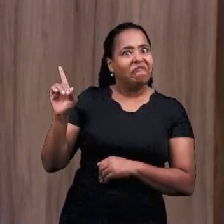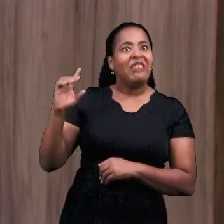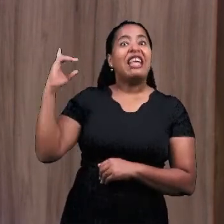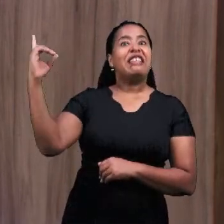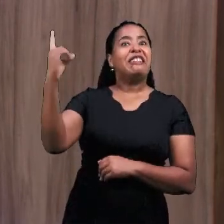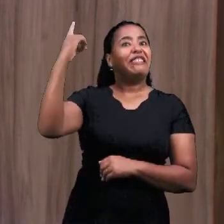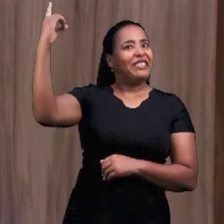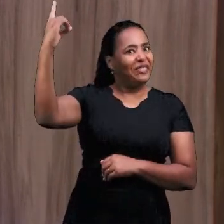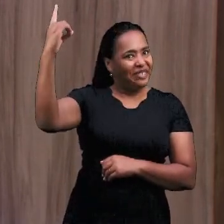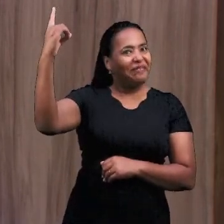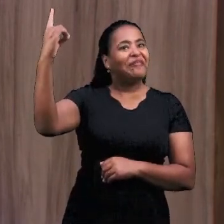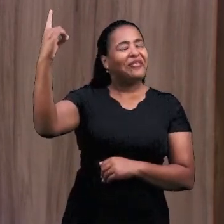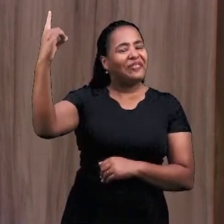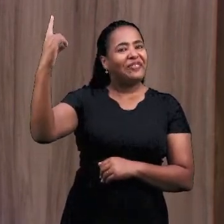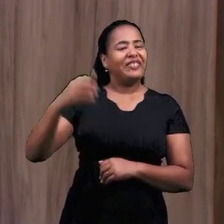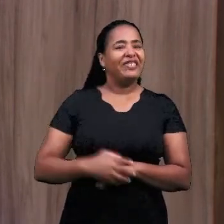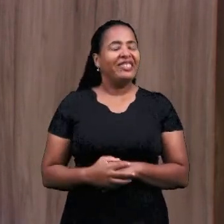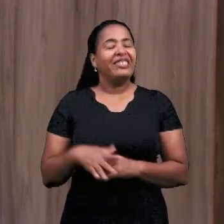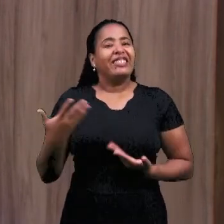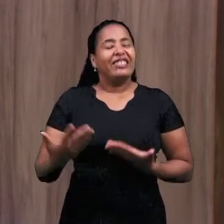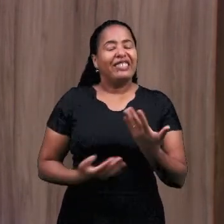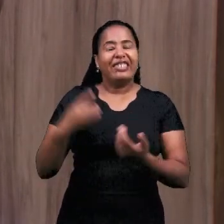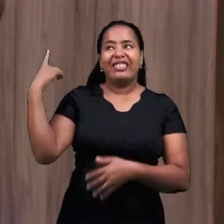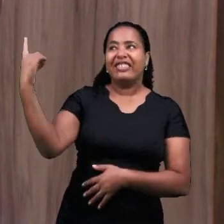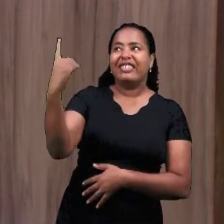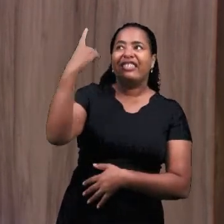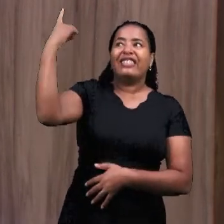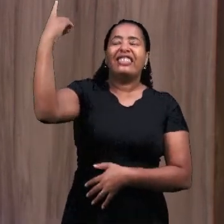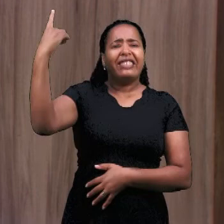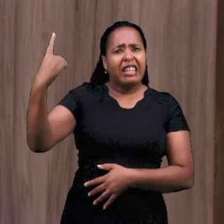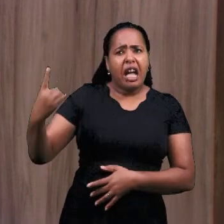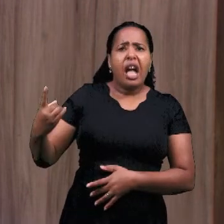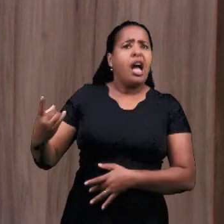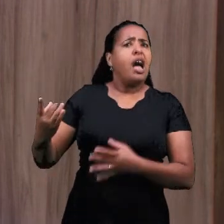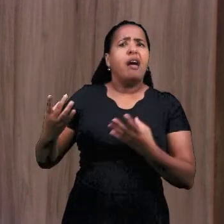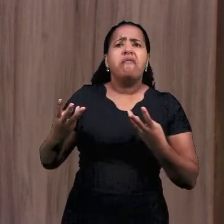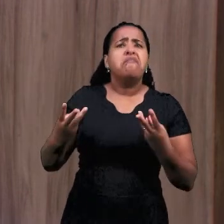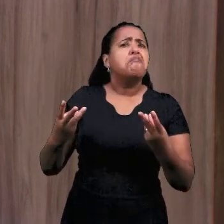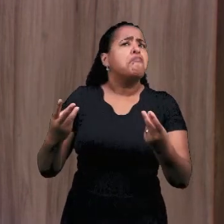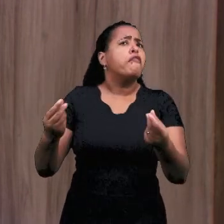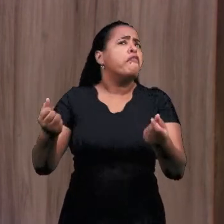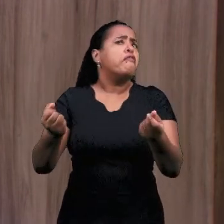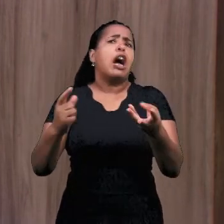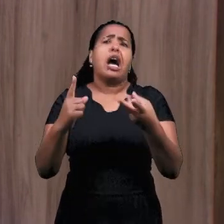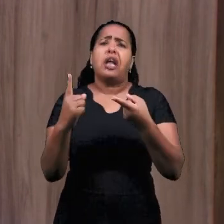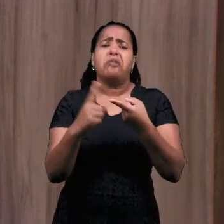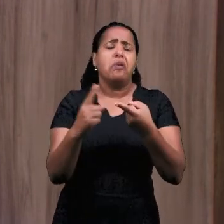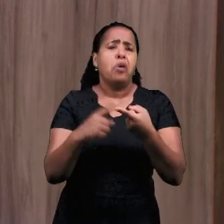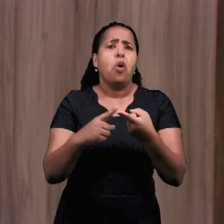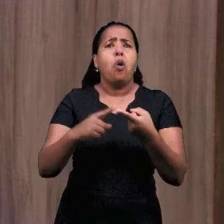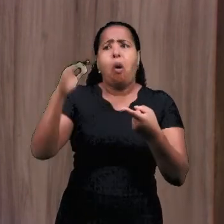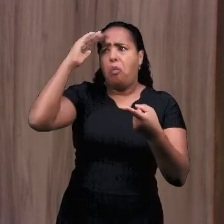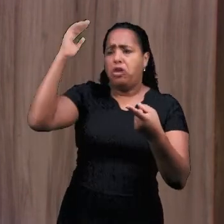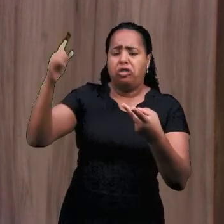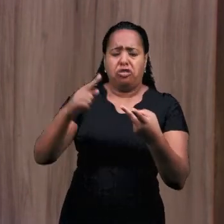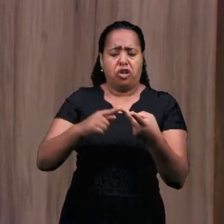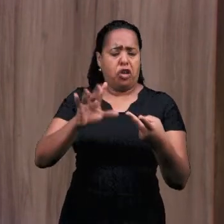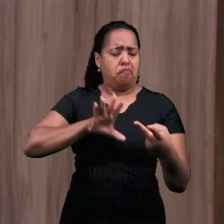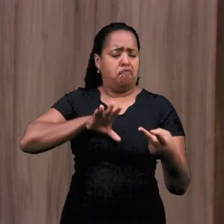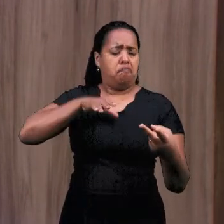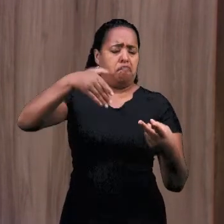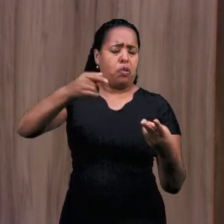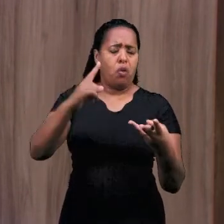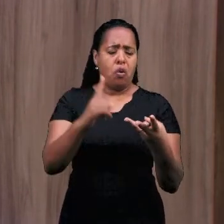David. Le serviteur David avait beaucoup de qualités. Il était obéissant, vaillant, il avait un cœur